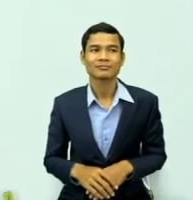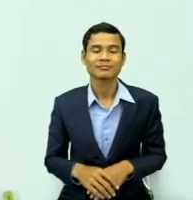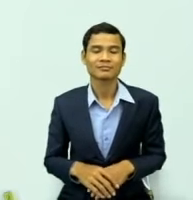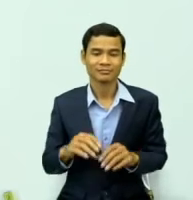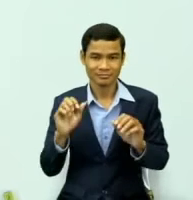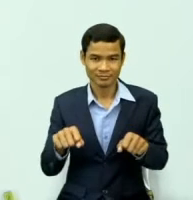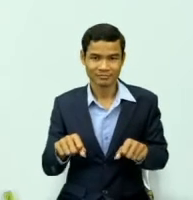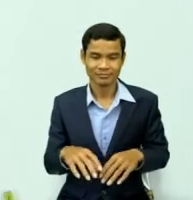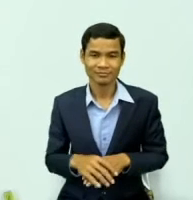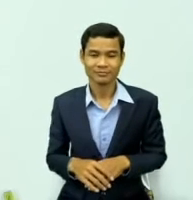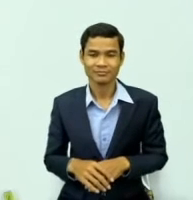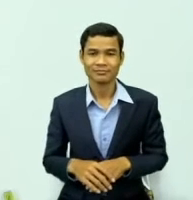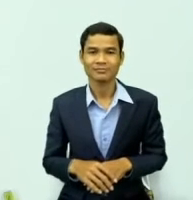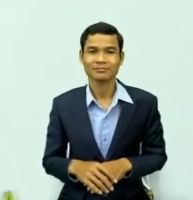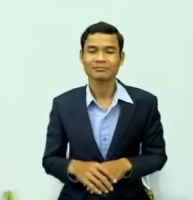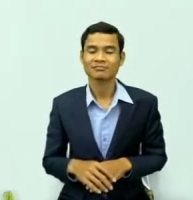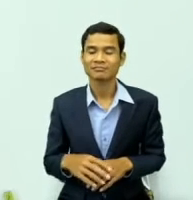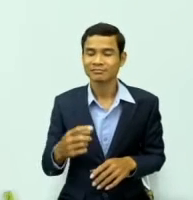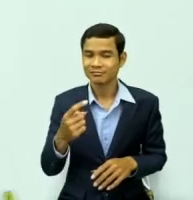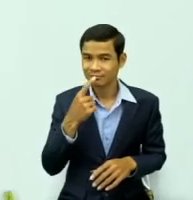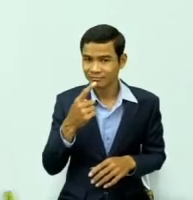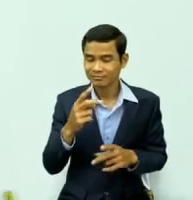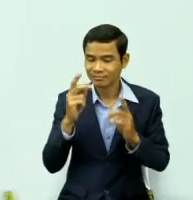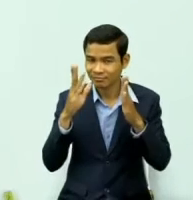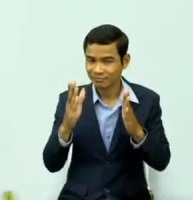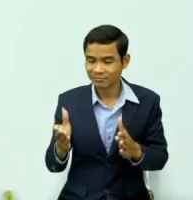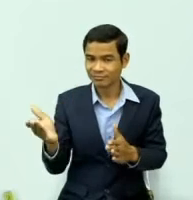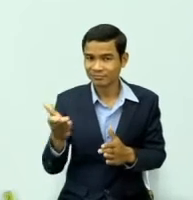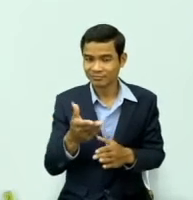chà chui tập này cứ phong nè con nè